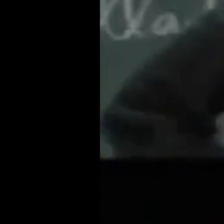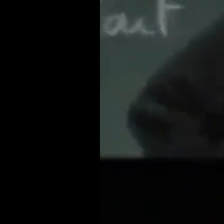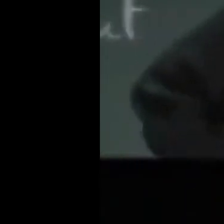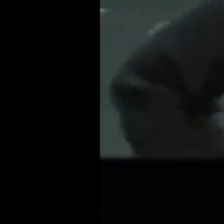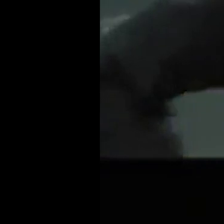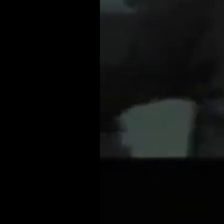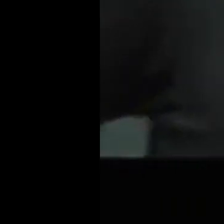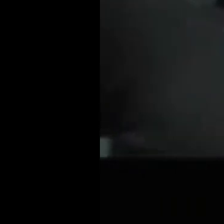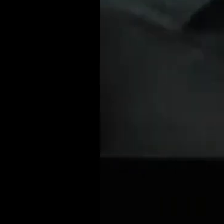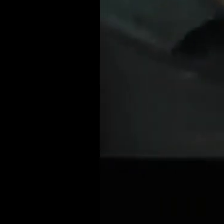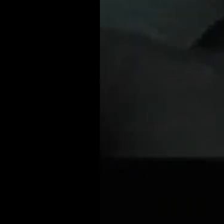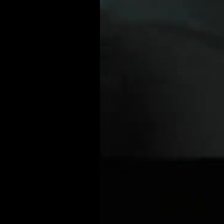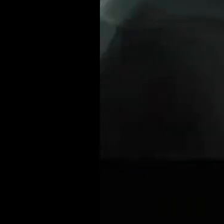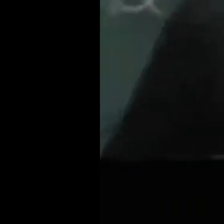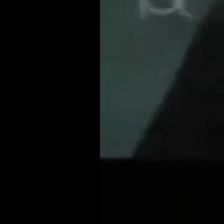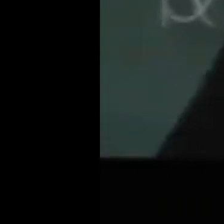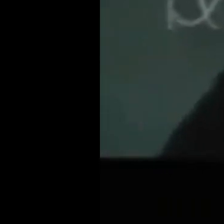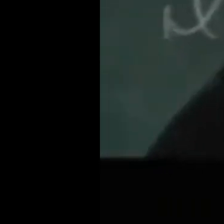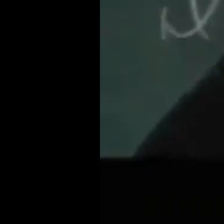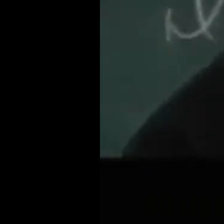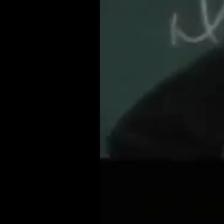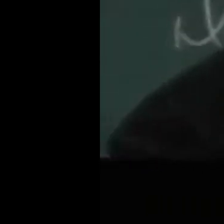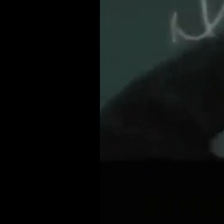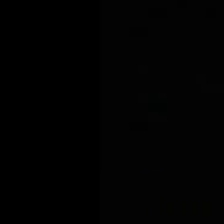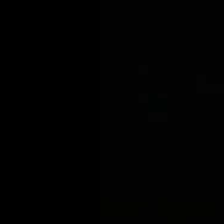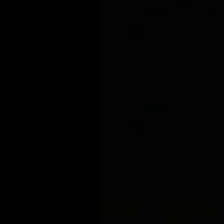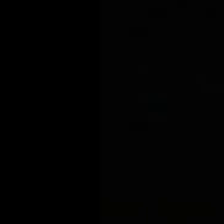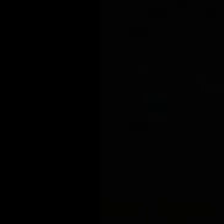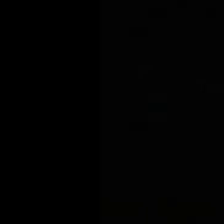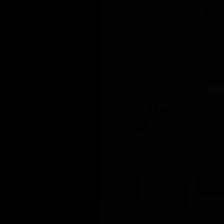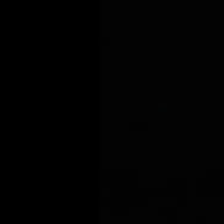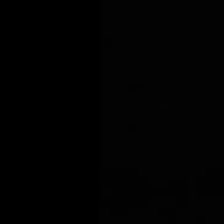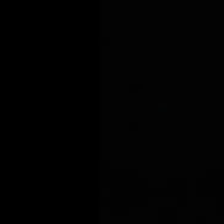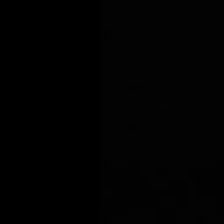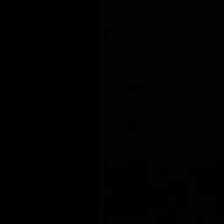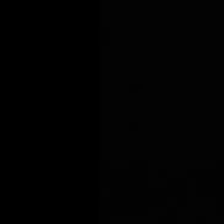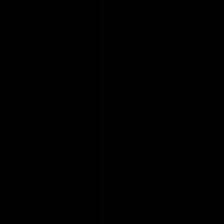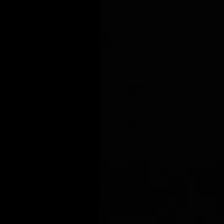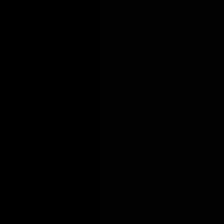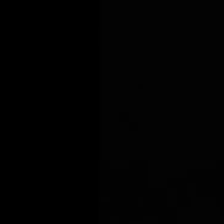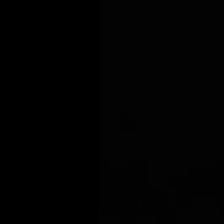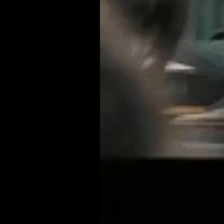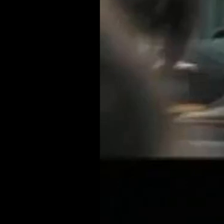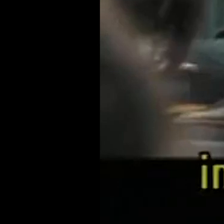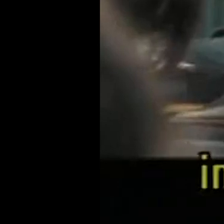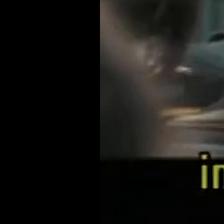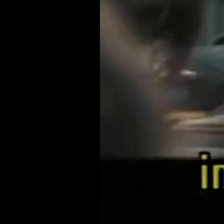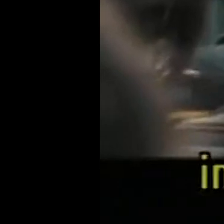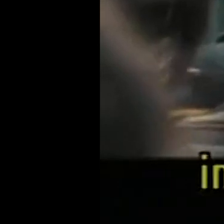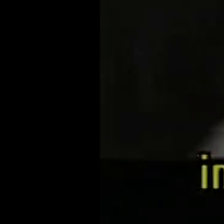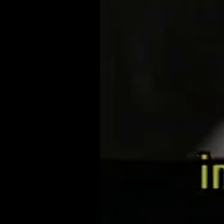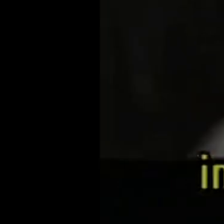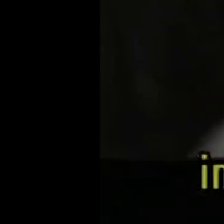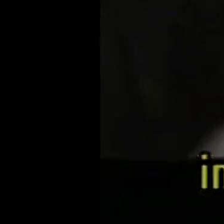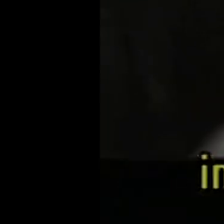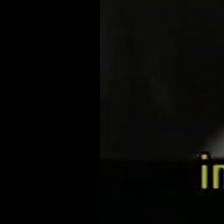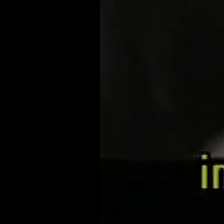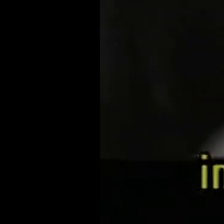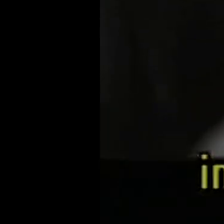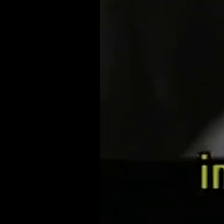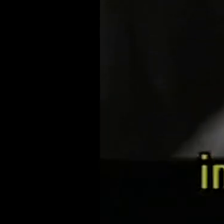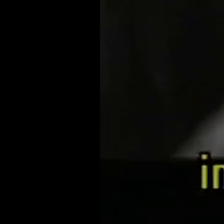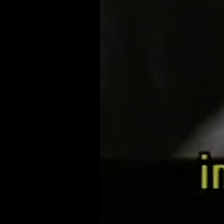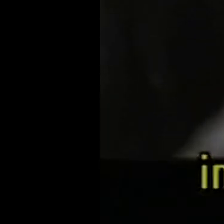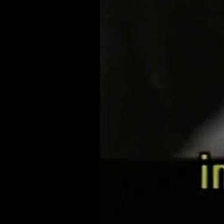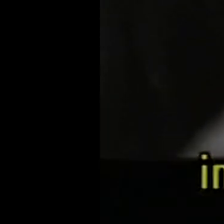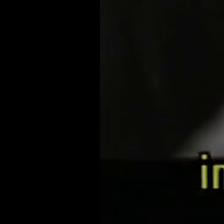à rien. Commencez par le maîtriser et après vous pourrez remettre en cause le fait qu'on l'utilise. Il y a marqué là, regardez bien ce qu'il y a marqué. Ouais. Si ce que tu as à dire n'est pas plus